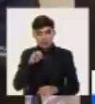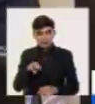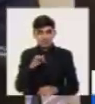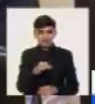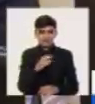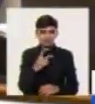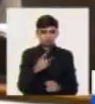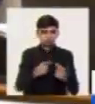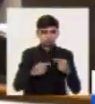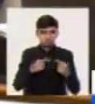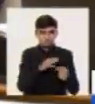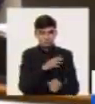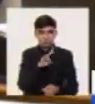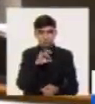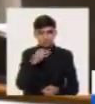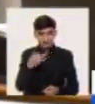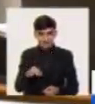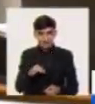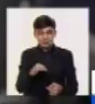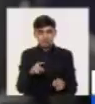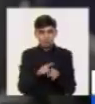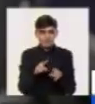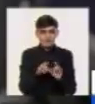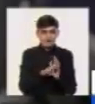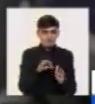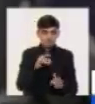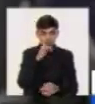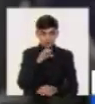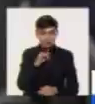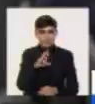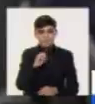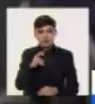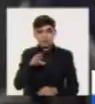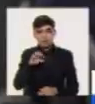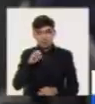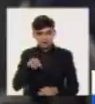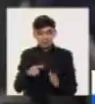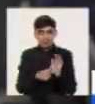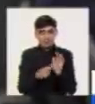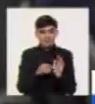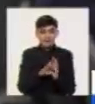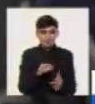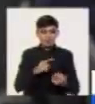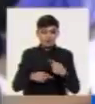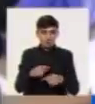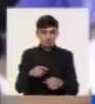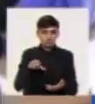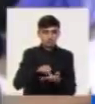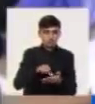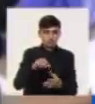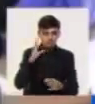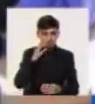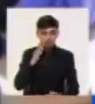екеуі иық тіресіп келе жатқан Нұртай Сәбилияновта енді депутат болмайды. Ал Бекболат Тілеухан жетінші сайланымда қайтып келуі әбден